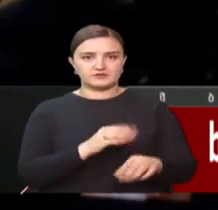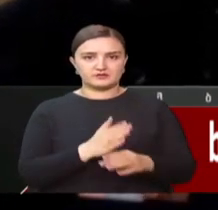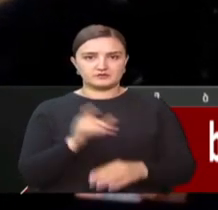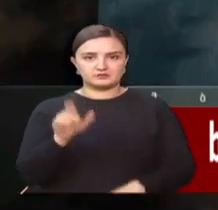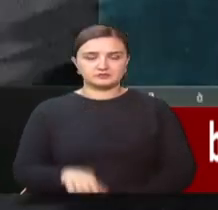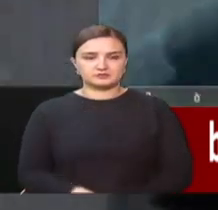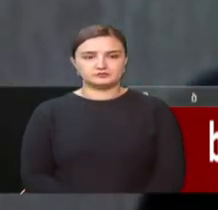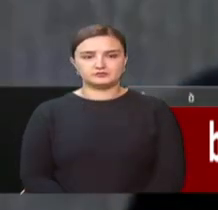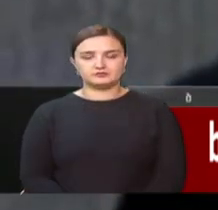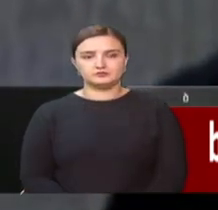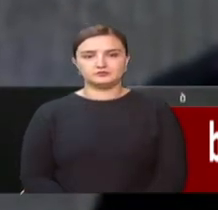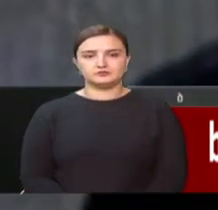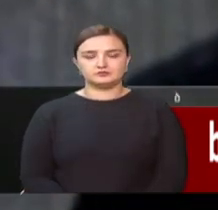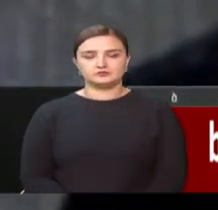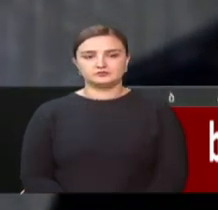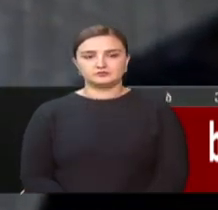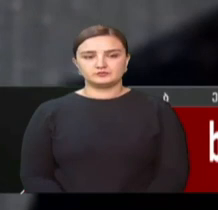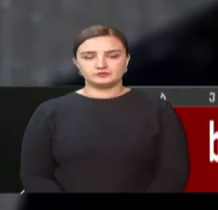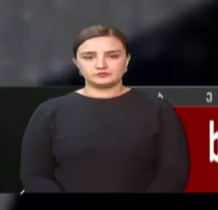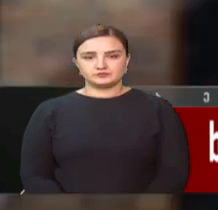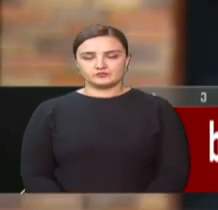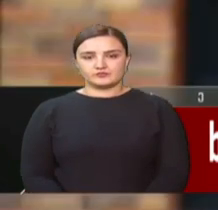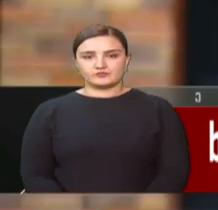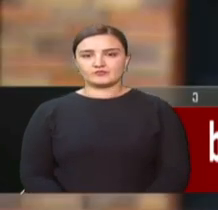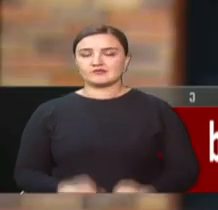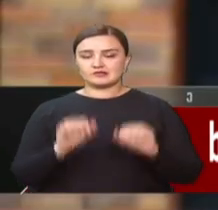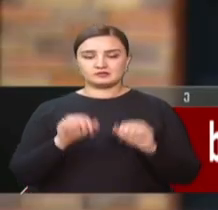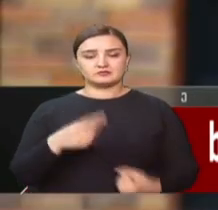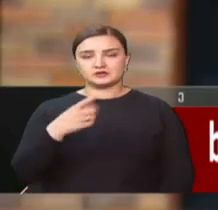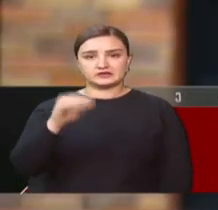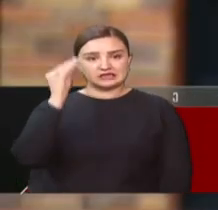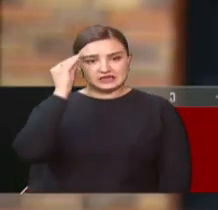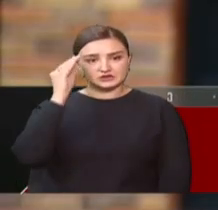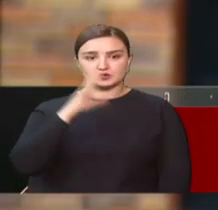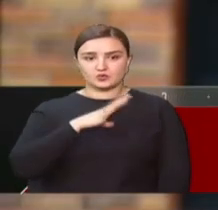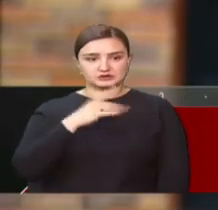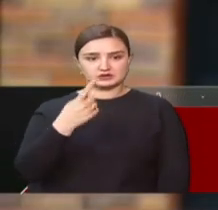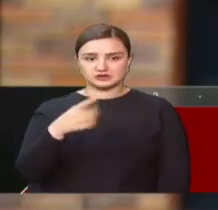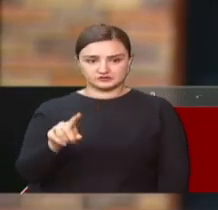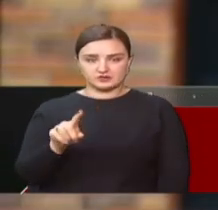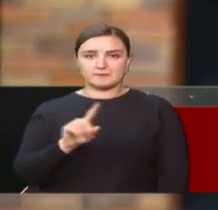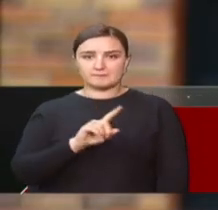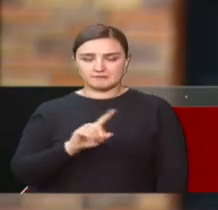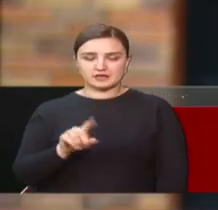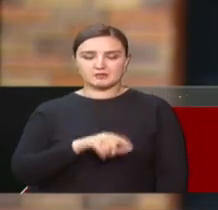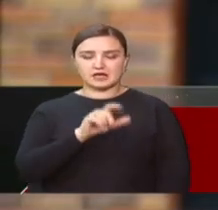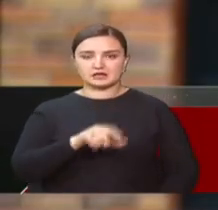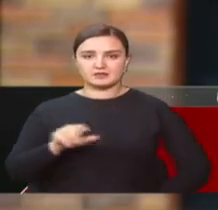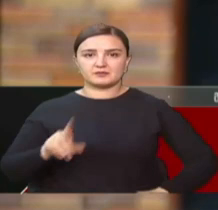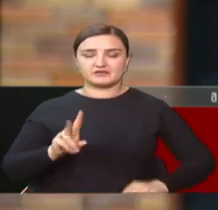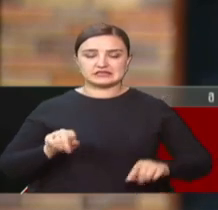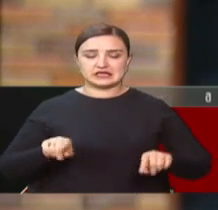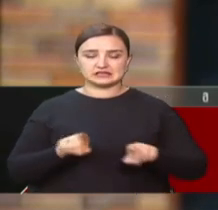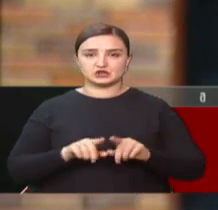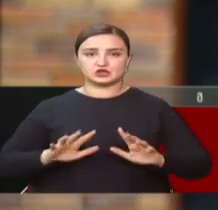შეიძლება ნაკლებად უნდა იყოს ჩართული, მე ასე მიმაჩნია, შეიძლება სხვა სხვა აზრი ქონდეს, თუმცა მე ასე მგონია, რომ დაუშვათ ადამიანები, რომლებიც ამ